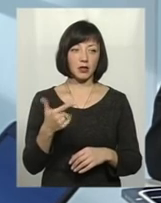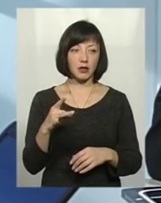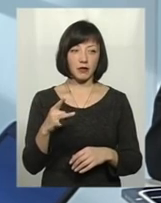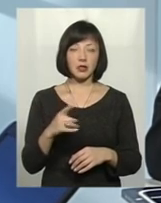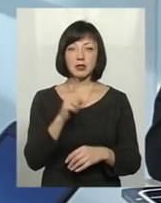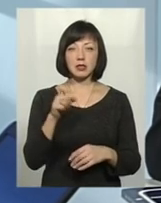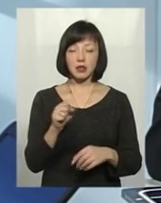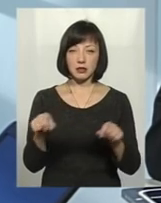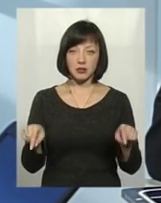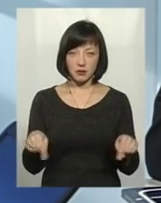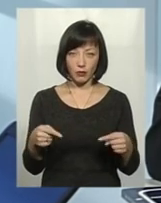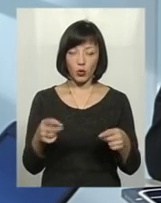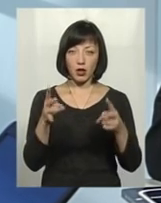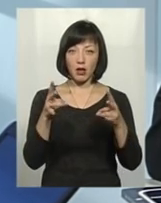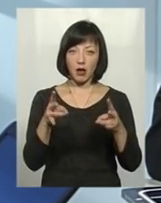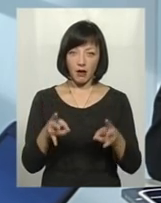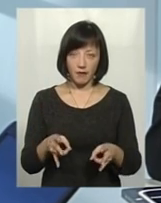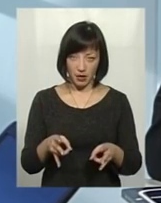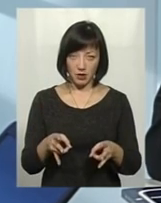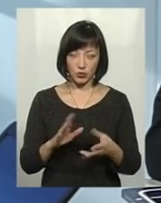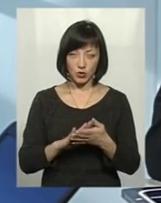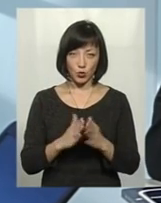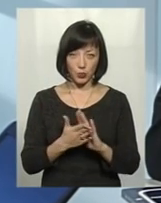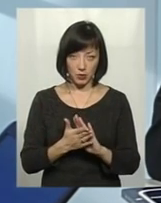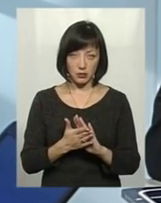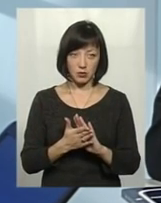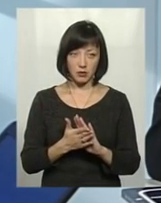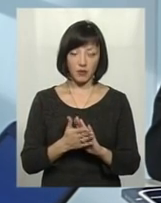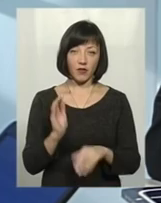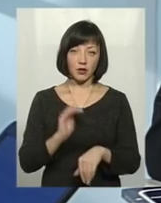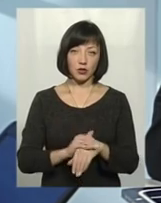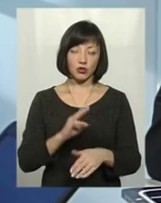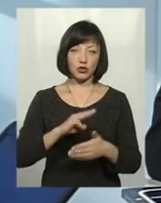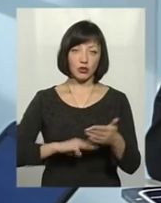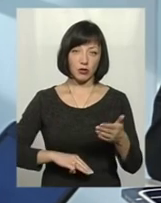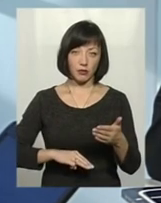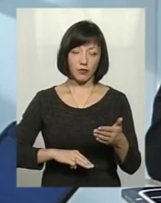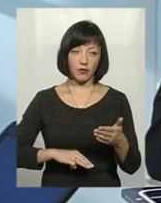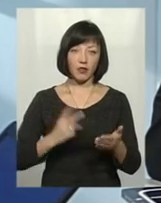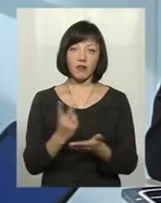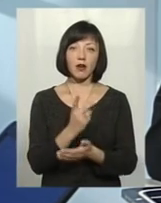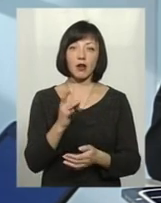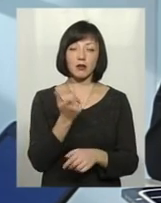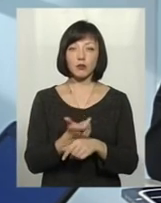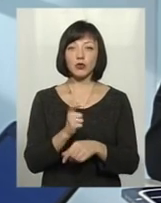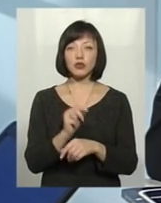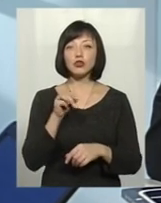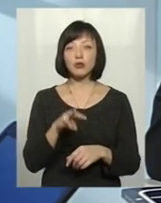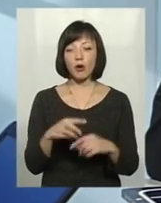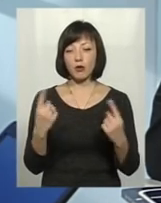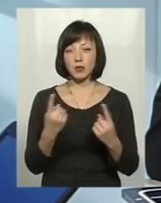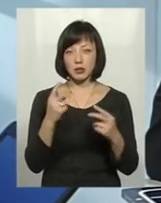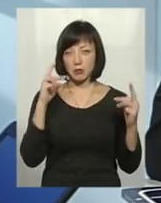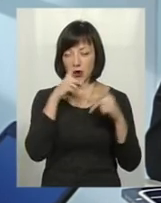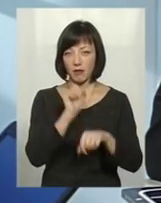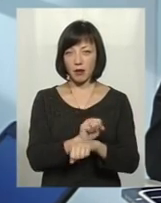за створення загрози безпеці руху фактично штраф вдвічі більше, ніж за